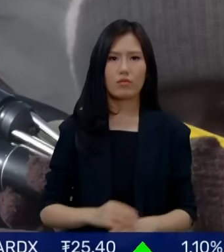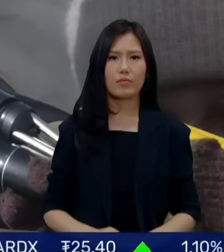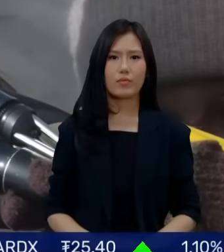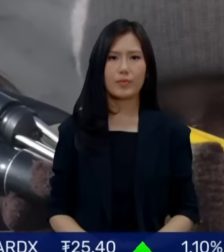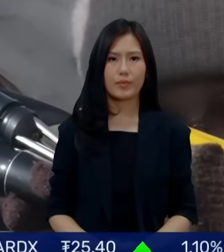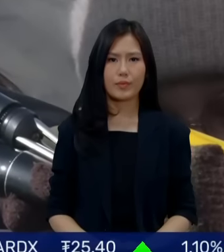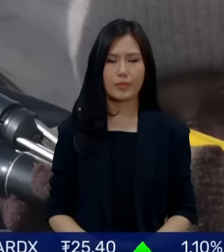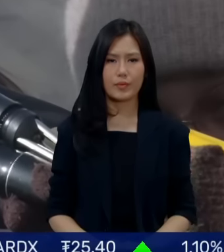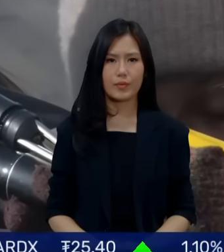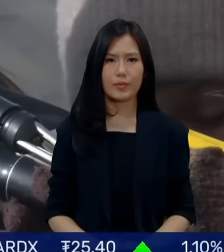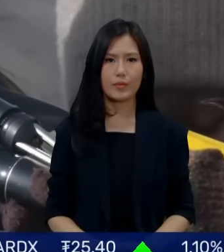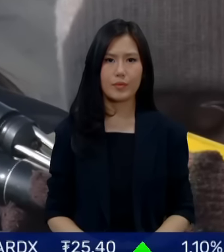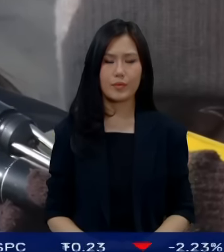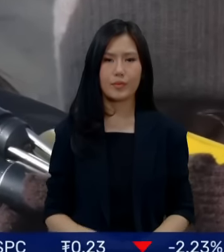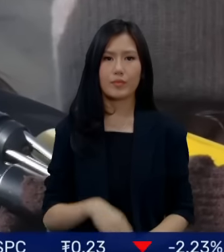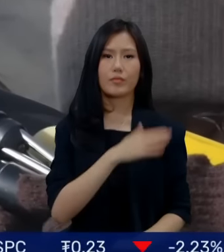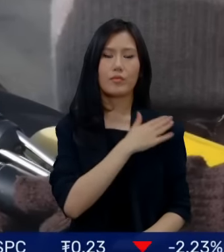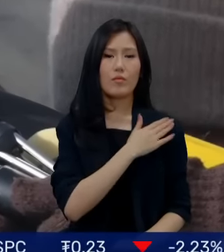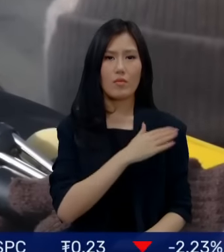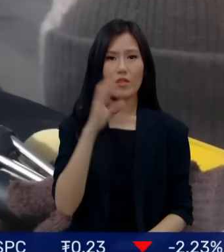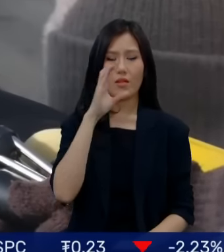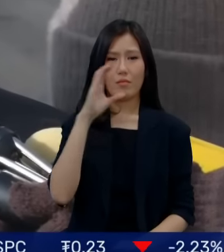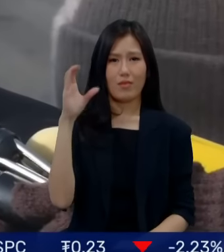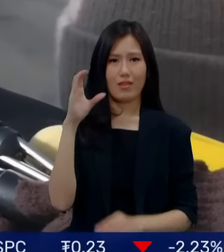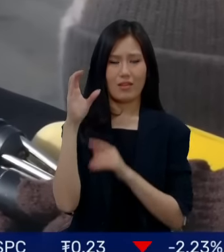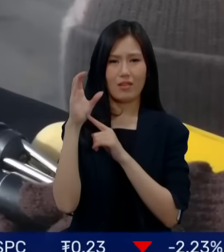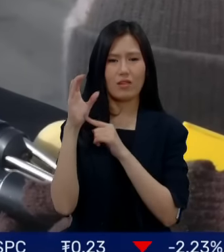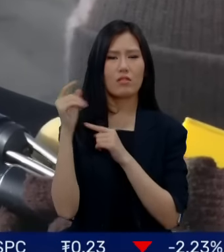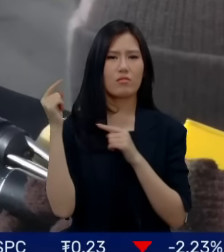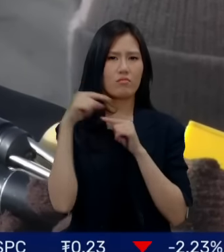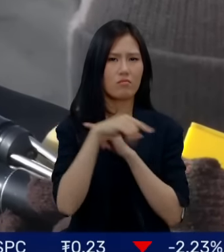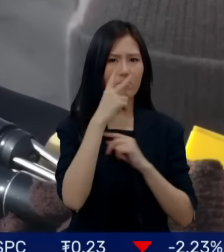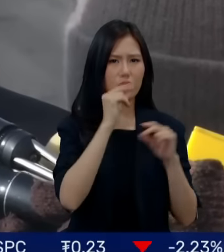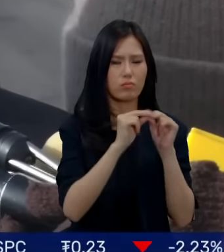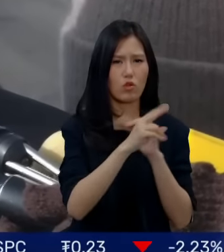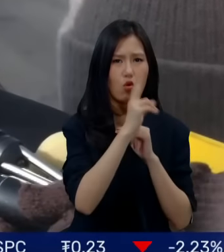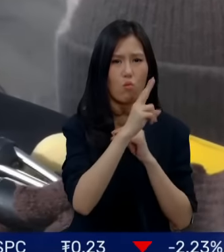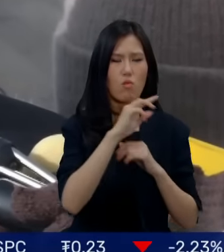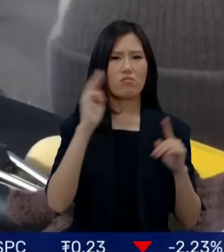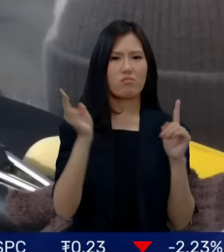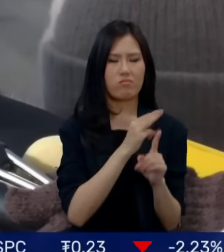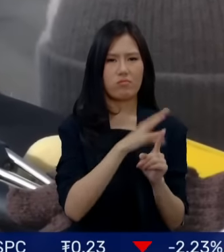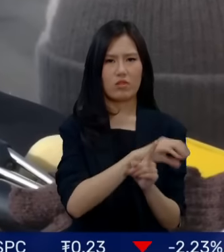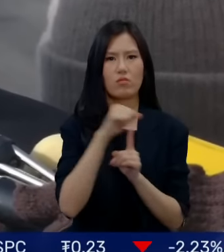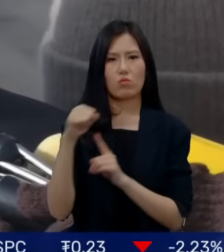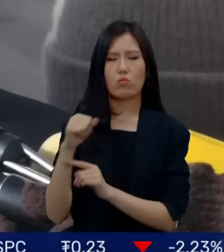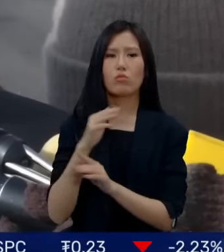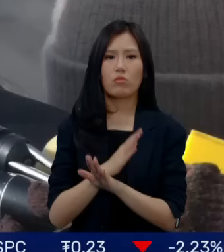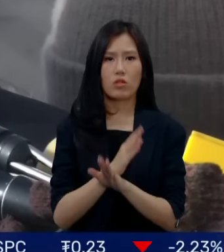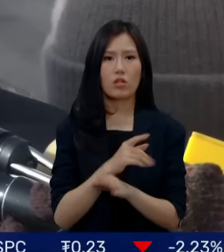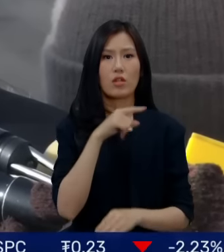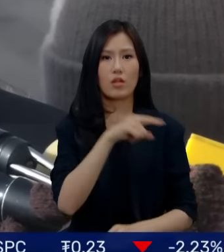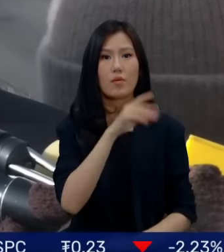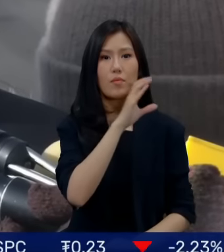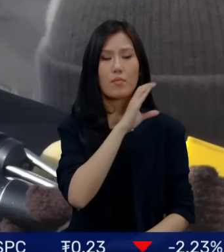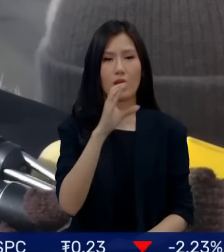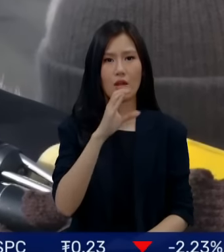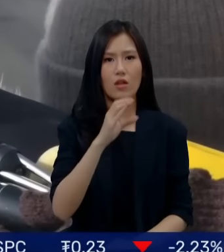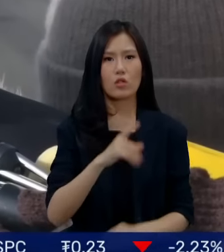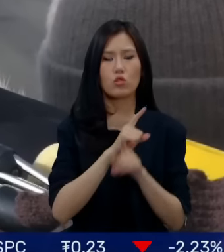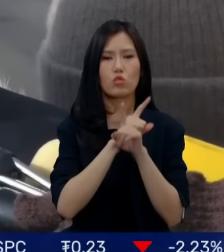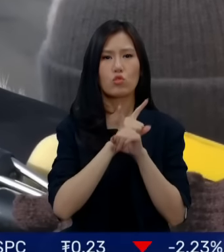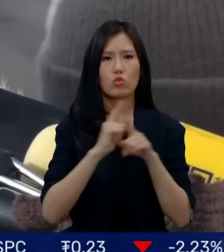Технологийн цагдаагийнх нь хүлээлгэж өгсөн тэр аж ахуй нэгж байгууллагуудыг хуулийн дагуу. За аж ахуй нэгж байгууллагууд маань тодорхой хэмжээний одоо